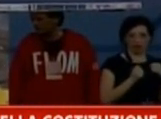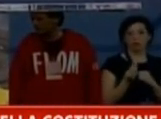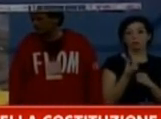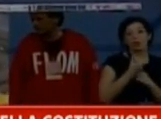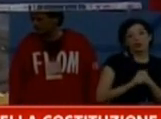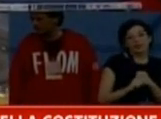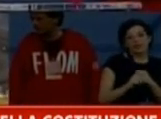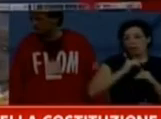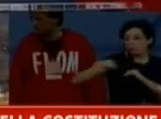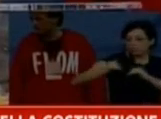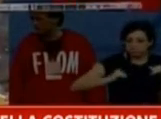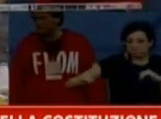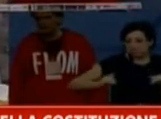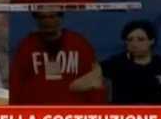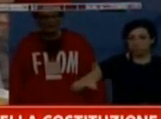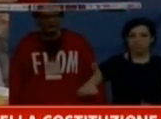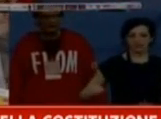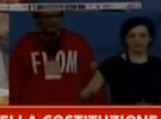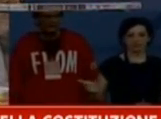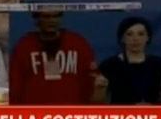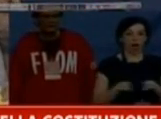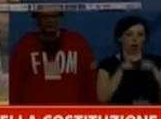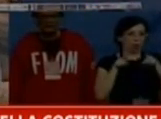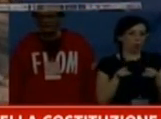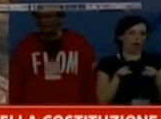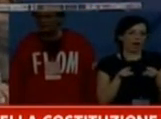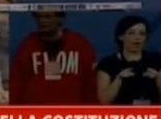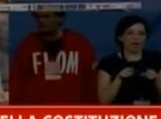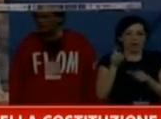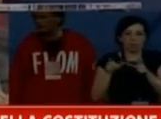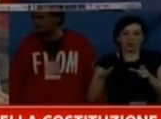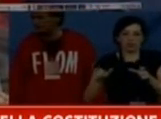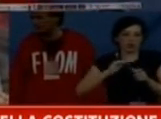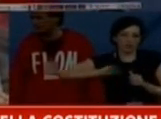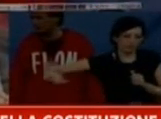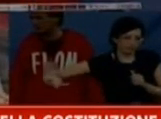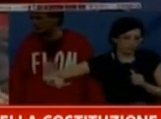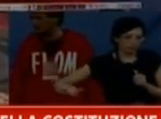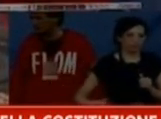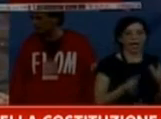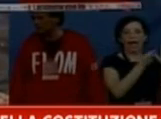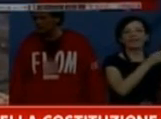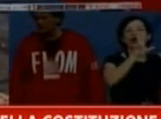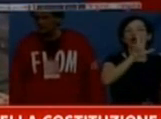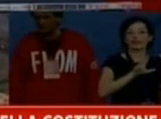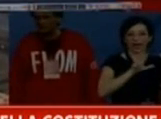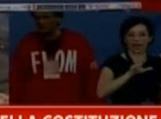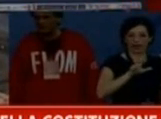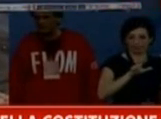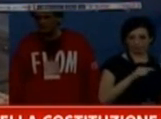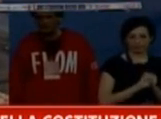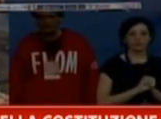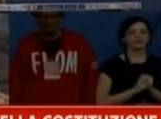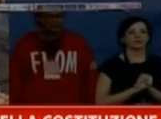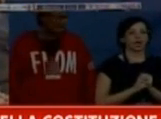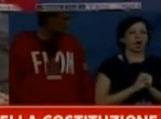vita grandi parti della nostra società, l'articolo 3 della Costituzione. Una società che riconosce a tutti il diritto